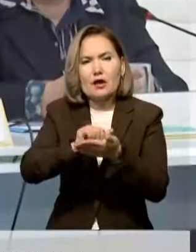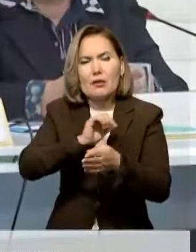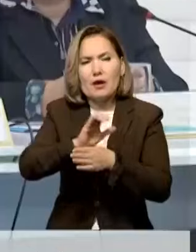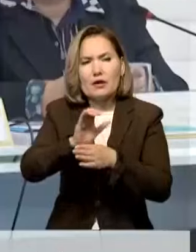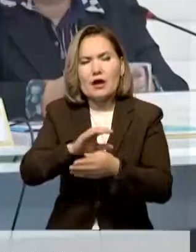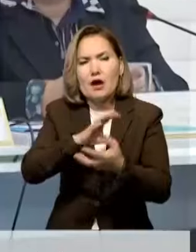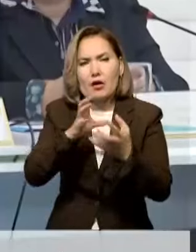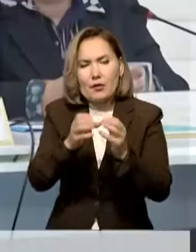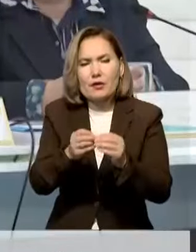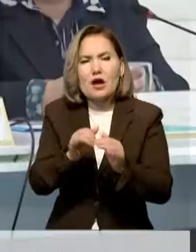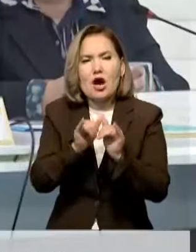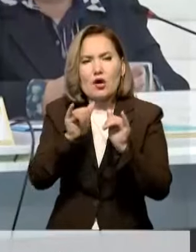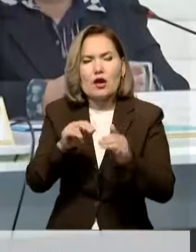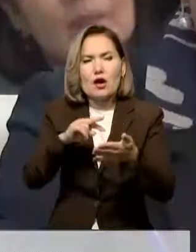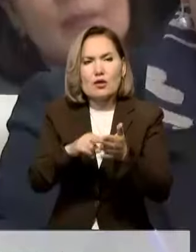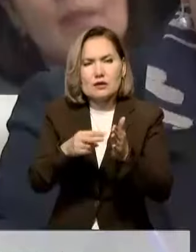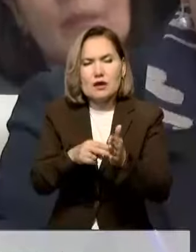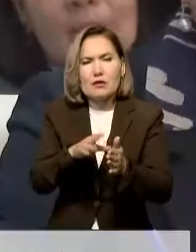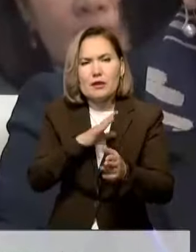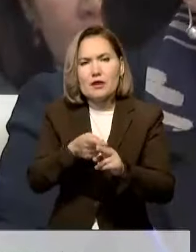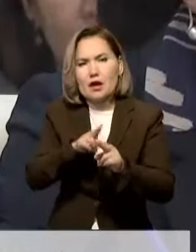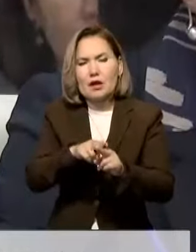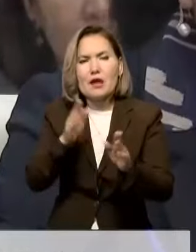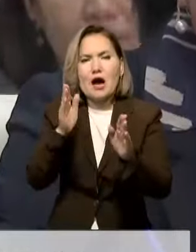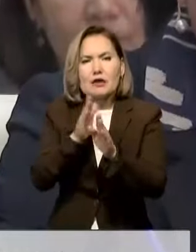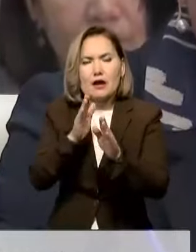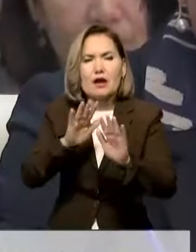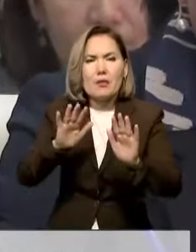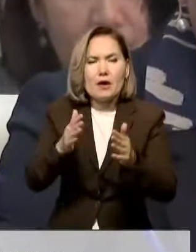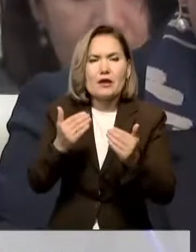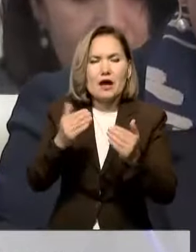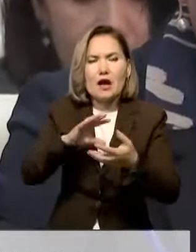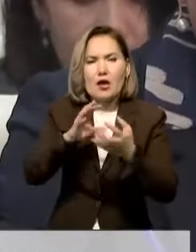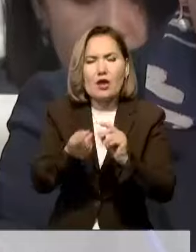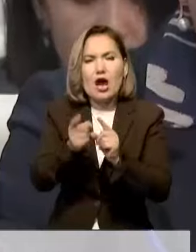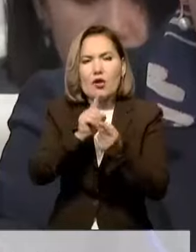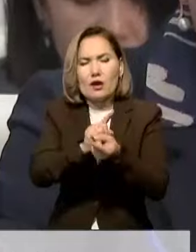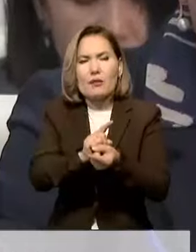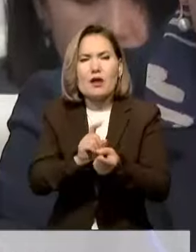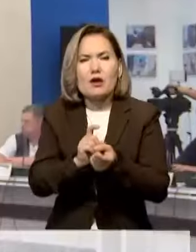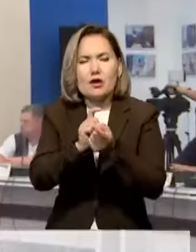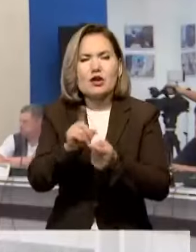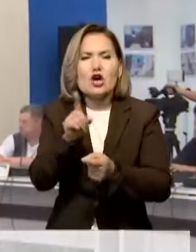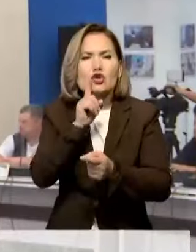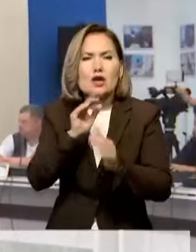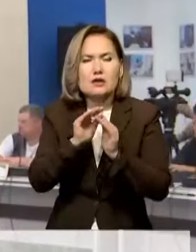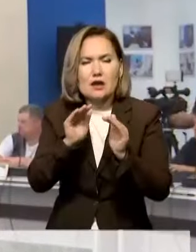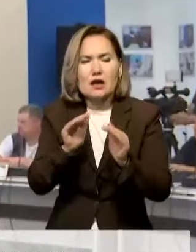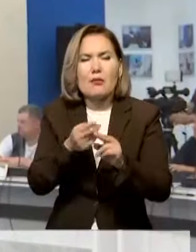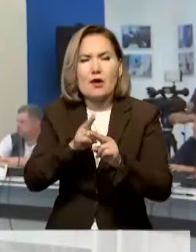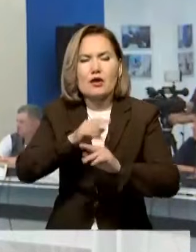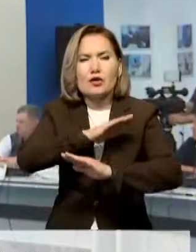тақырыбында қосымша мағлұматтарды ұлғайтуды ұсынды. Бұл табиғатта болып жатқан қазіргі өзгерістерге баға беріп, жастардың оған